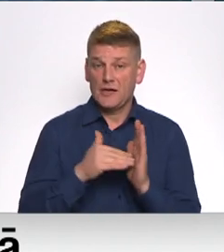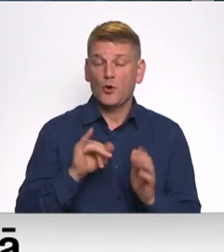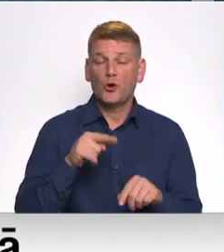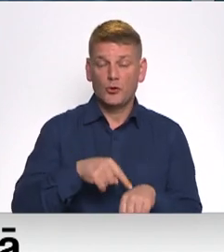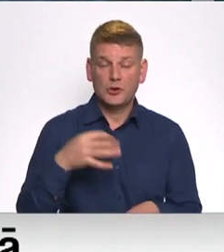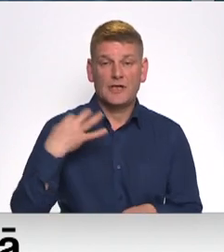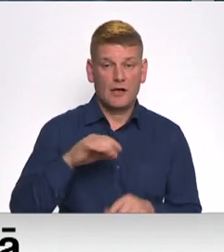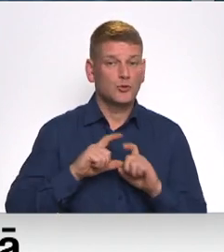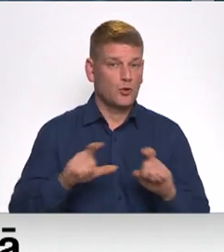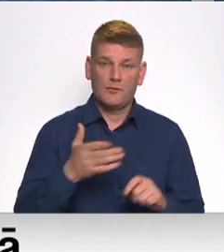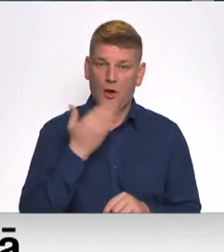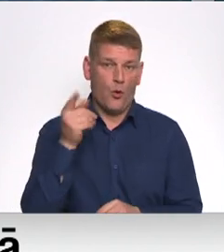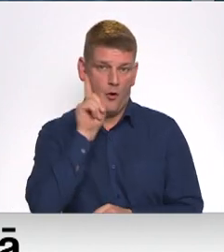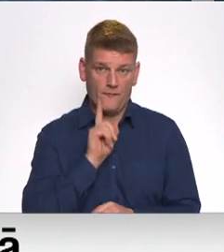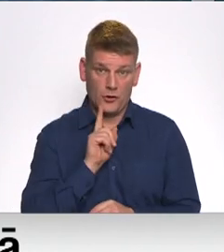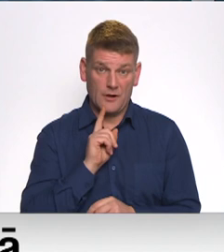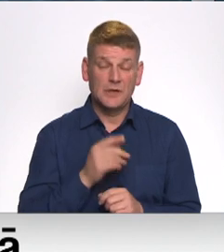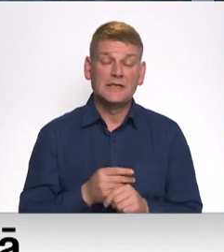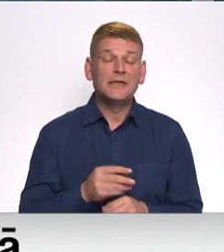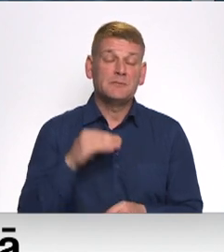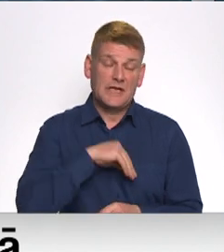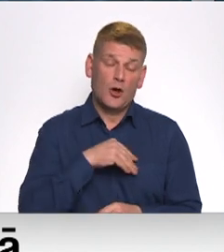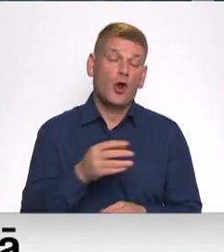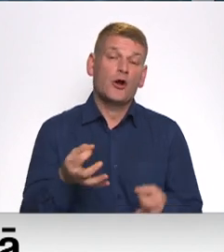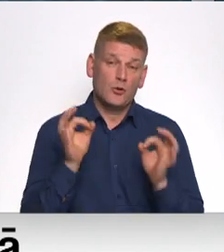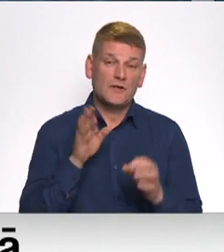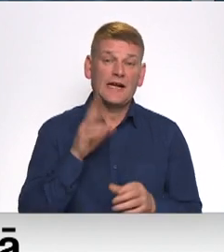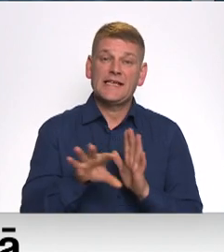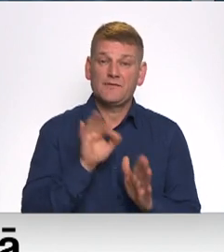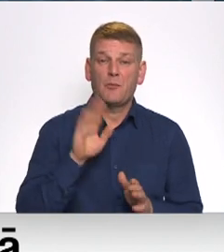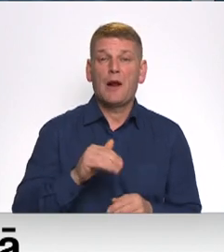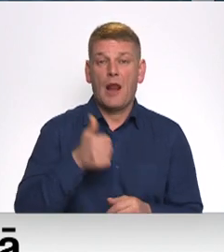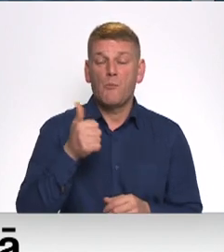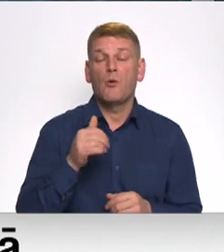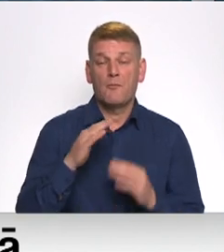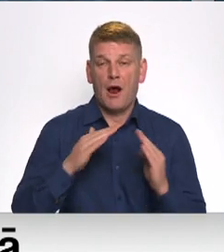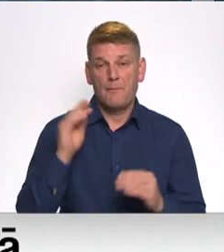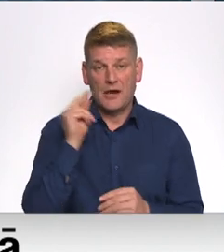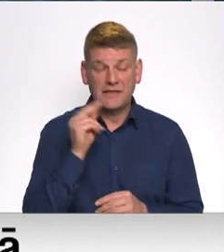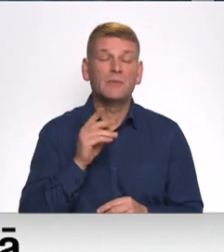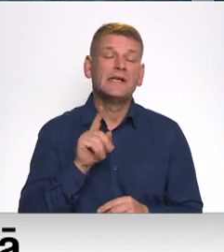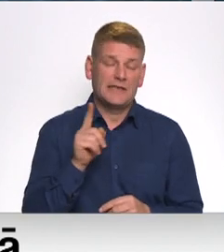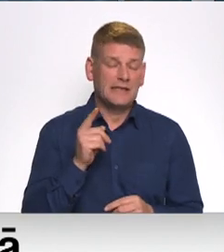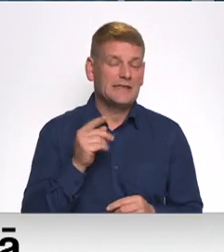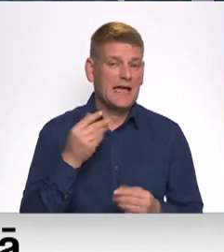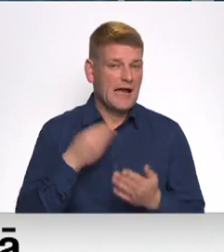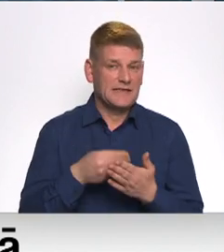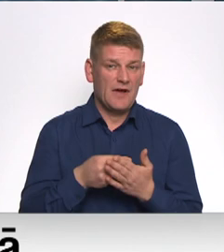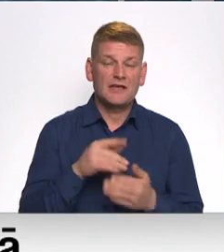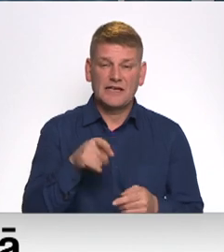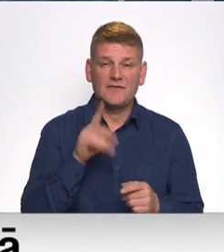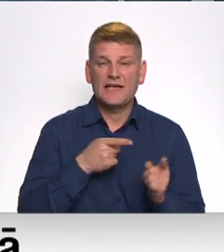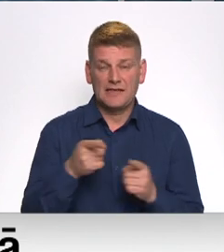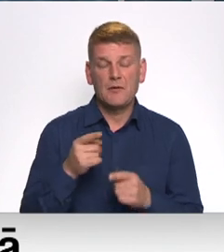jutuši, ka dēlam skolā nav komfortabli. Psihologi gan uzsver, ka izvēle par labu mājmācībai būtu rūpīgi jāizvērtē, jo tas var ietekmēt